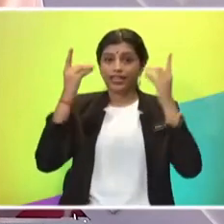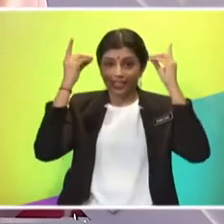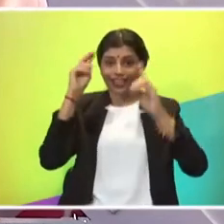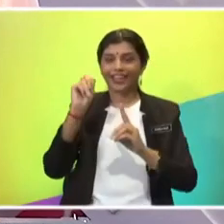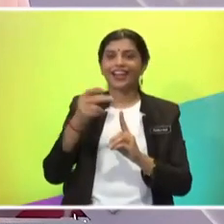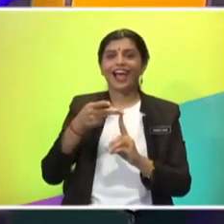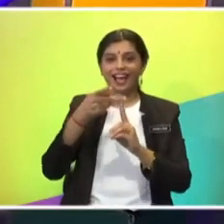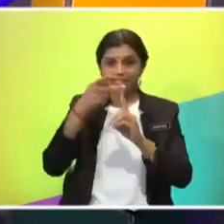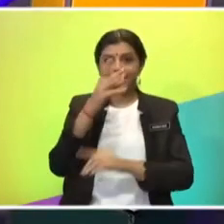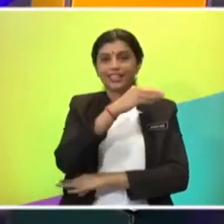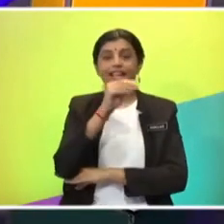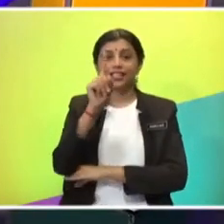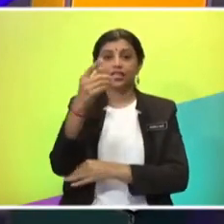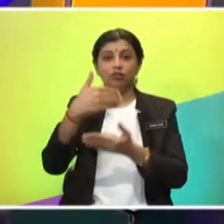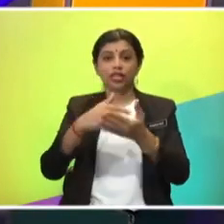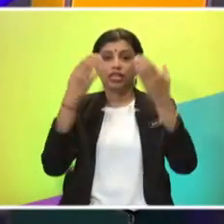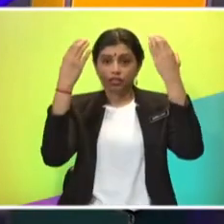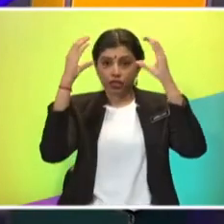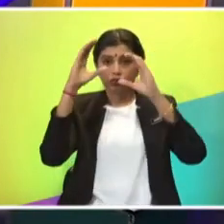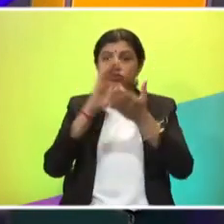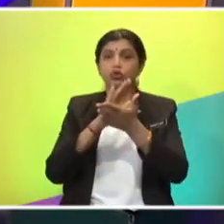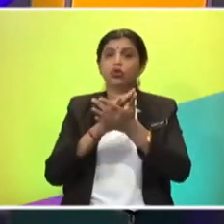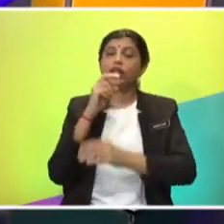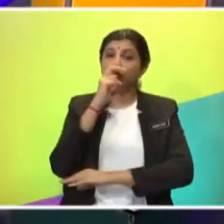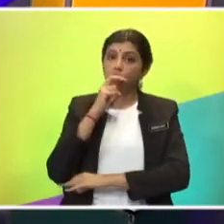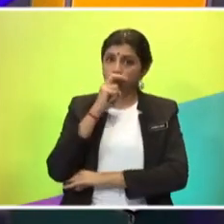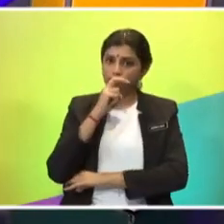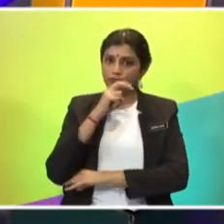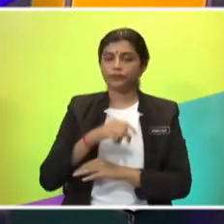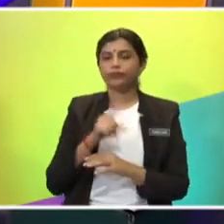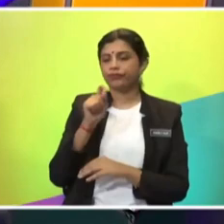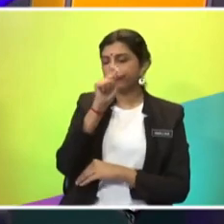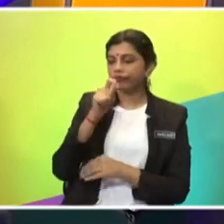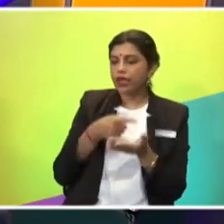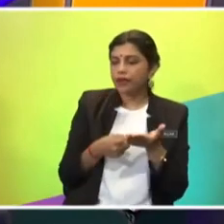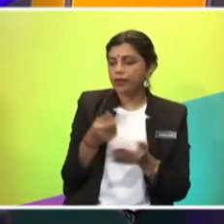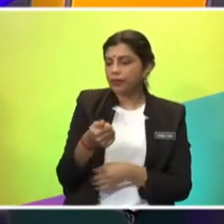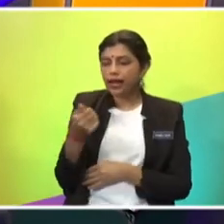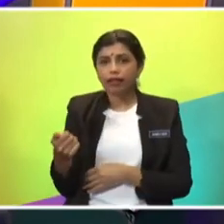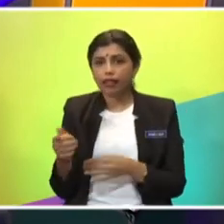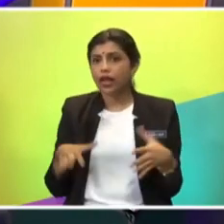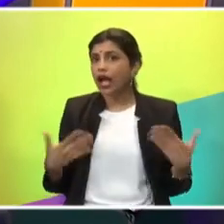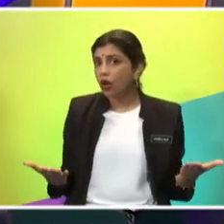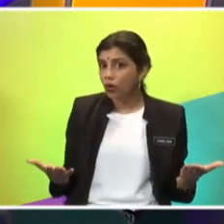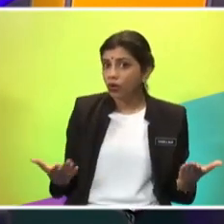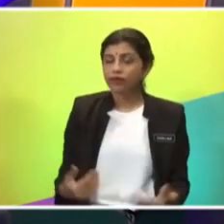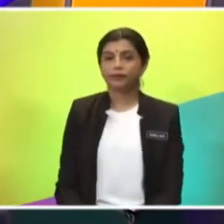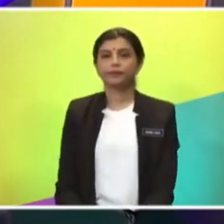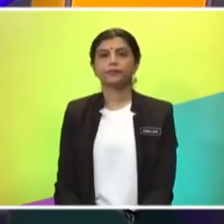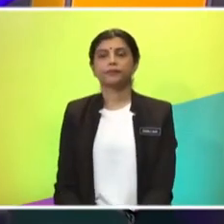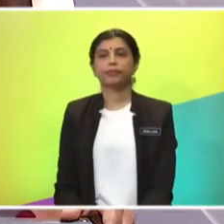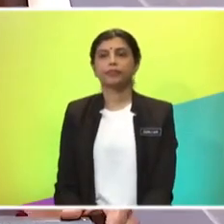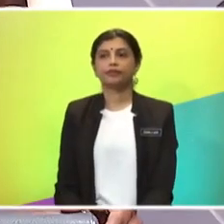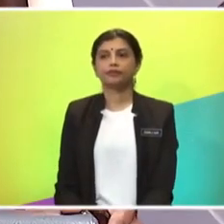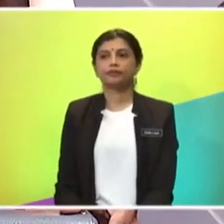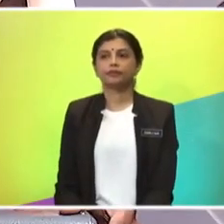perdana. Bahan-bahan mungkin yang digunakan cikgu, peralatan yang digunakan. Peralatan yang kita akan gunakan pada hari ini. Okey, seperti